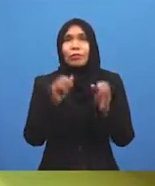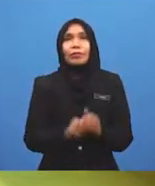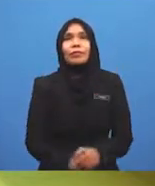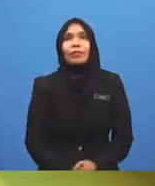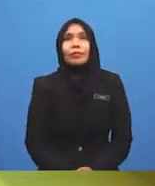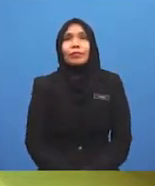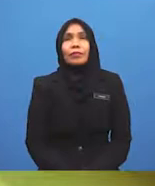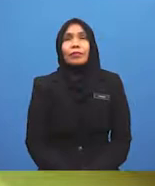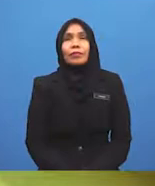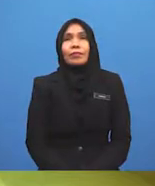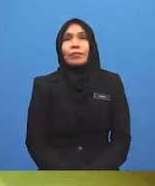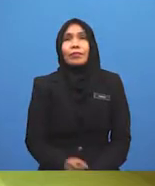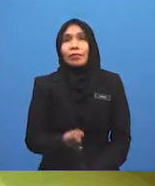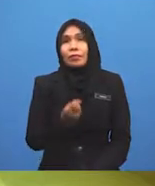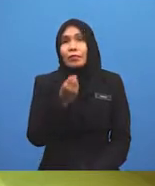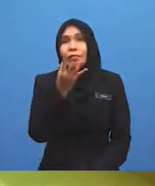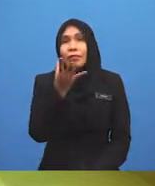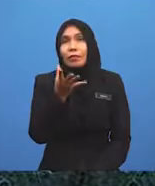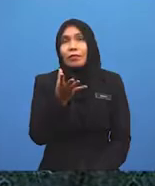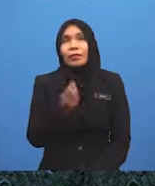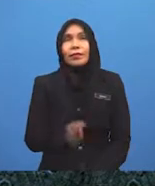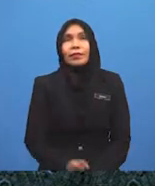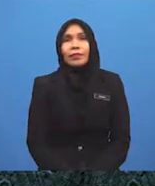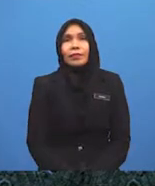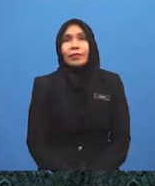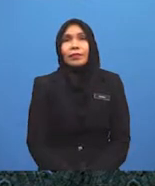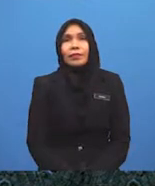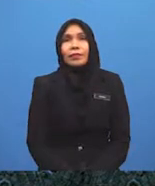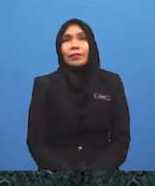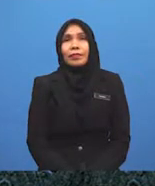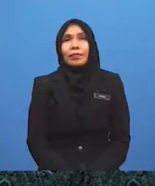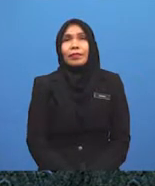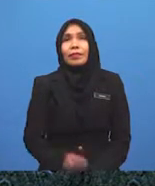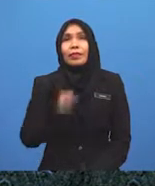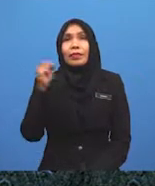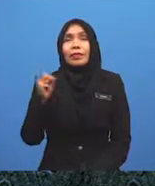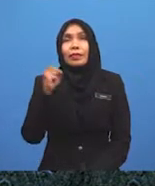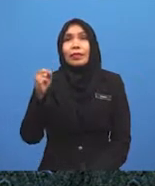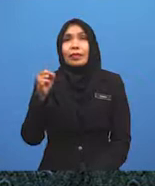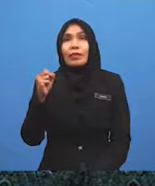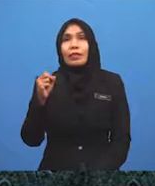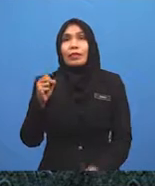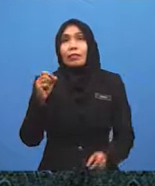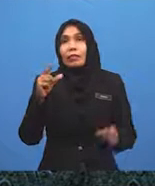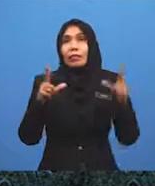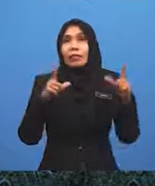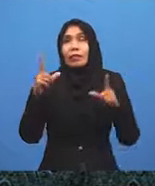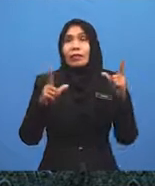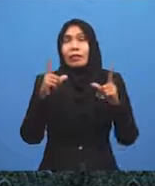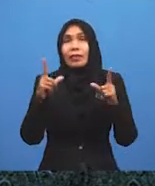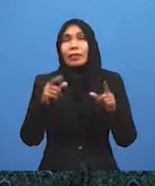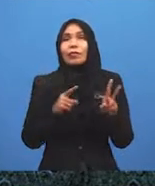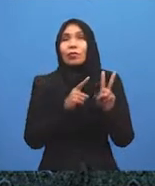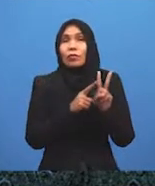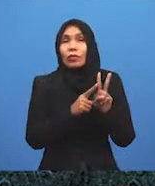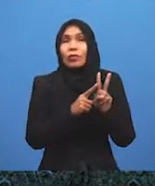lagi komponen-komponen adab bergaul. Antaranya ialah sentiasa ziarah-menziarahi.